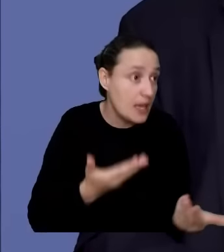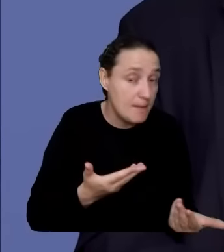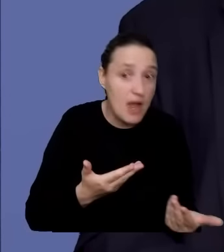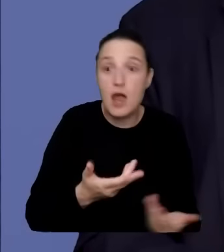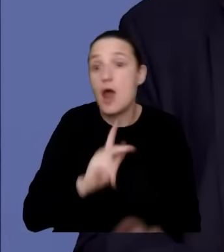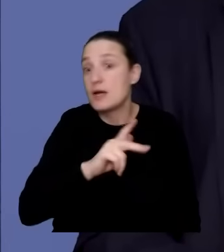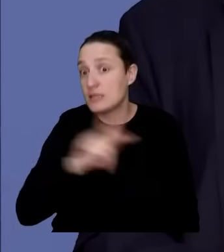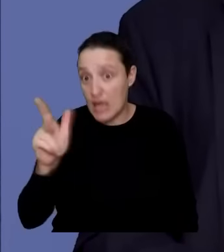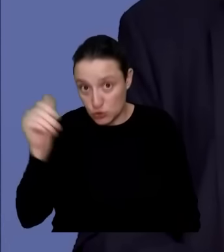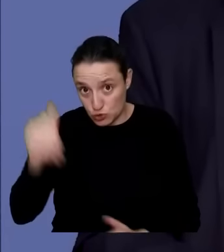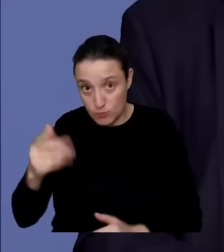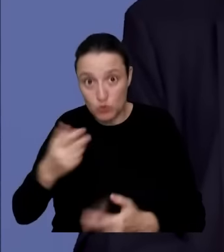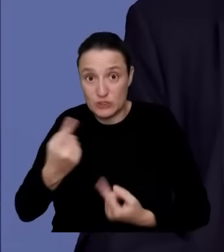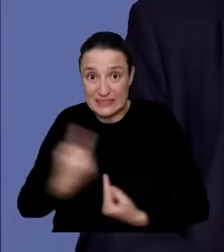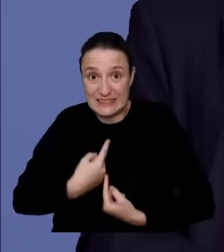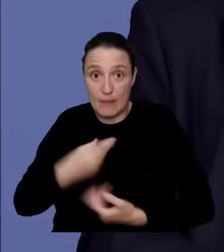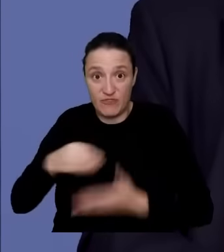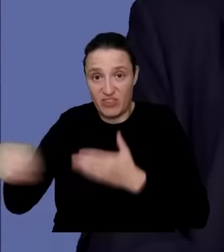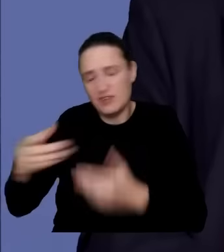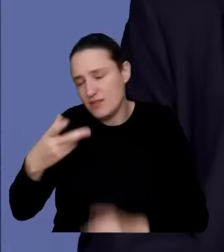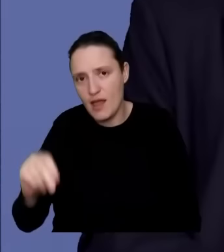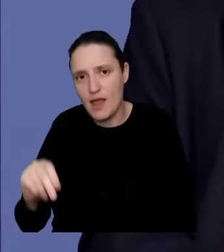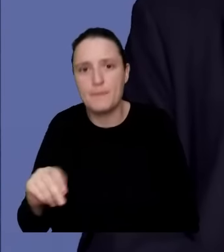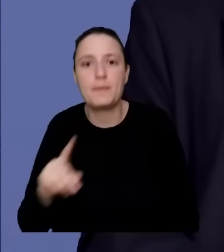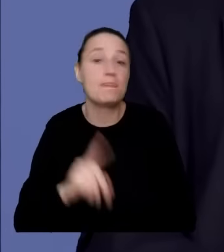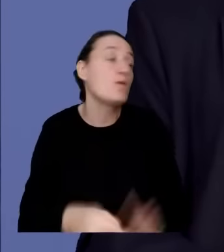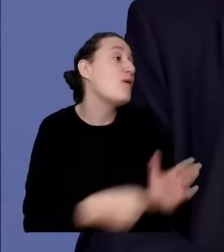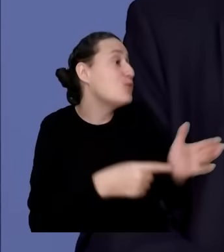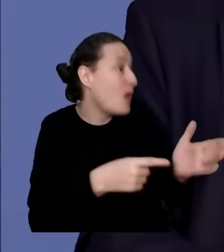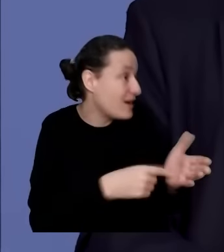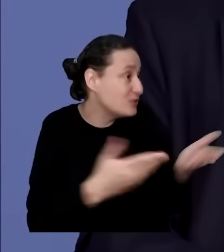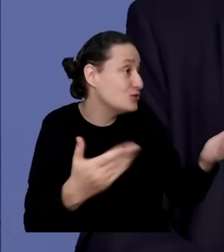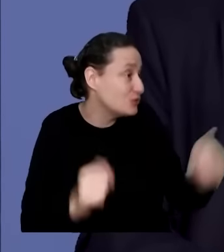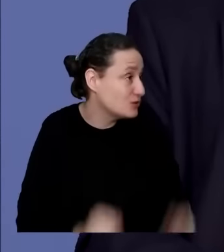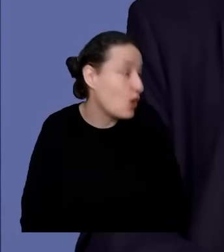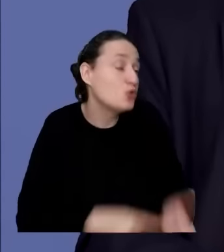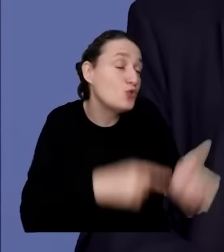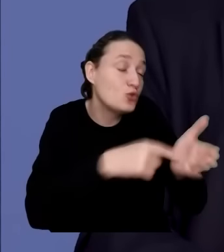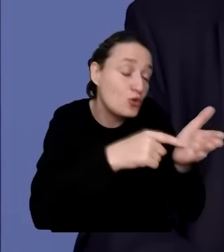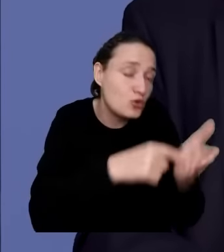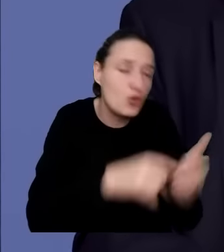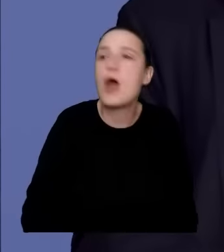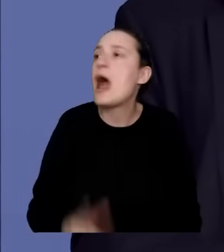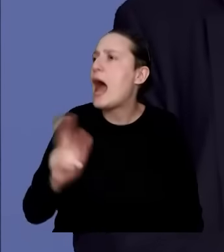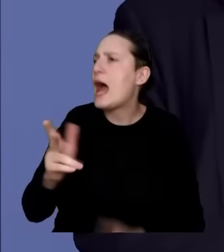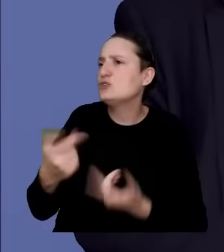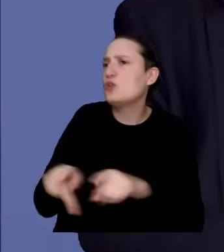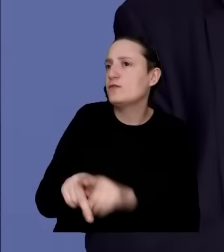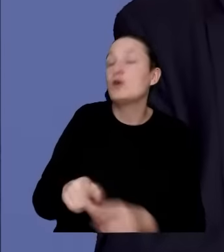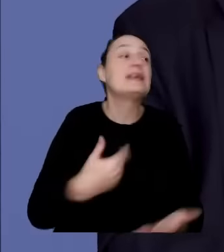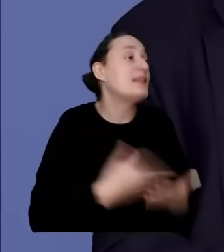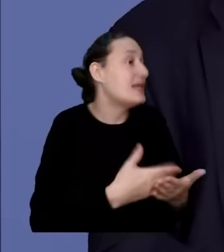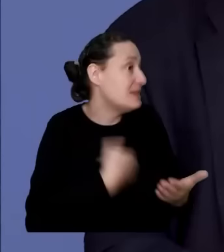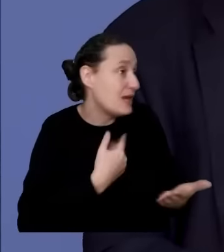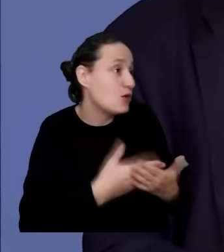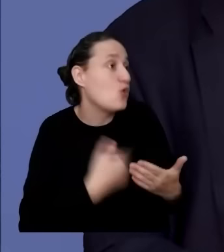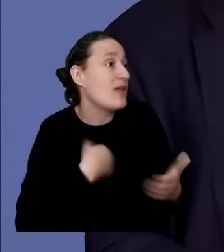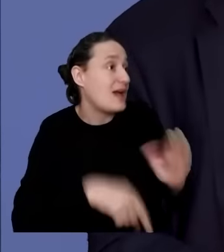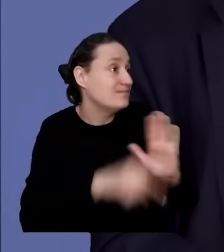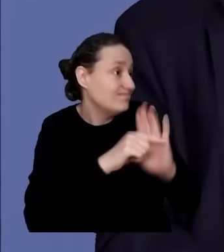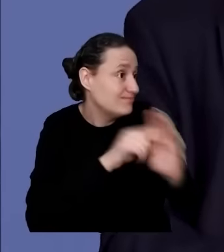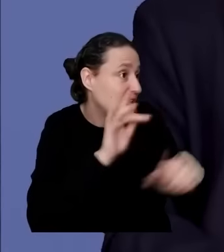będą mogli to sobie sfinansować a drugie a drugie chcę panu powiedzieć ludzie się nie rodzą